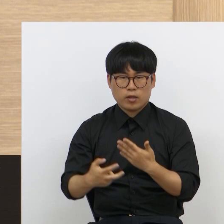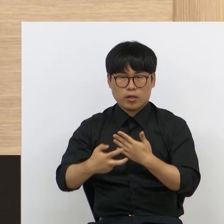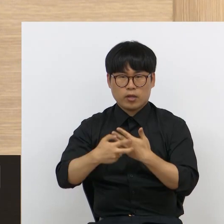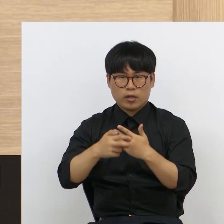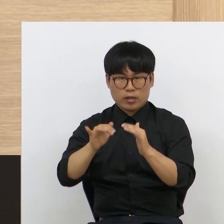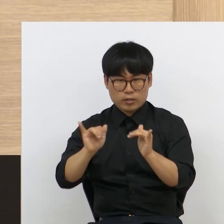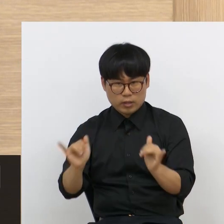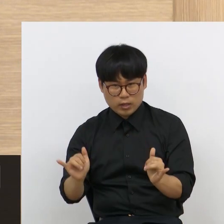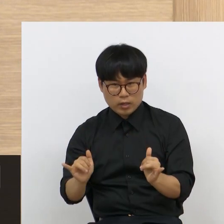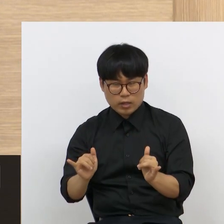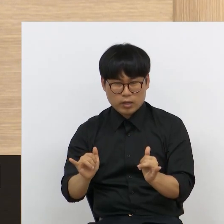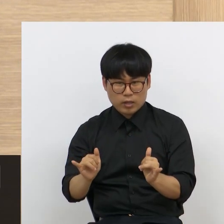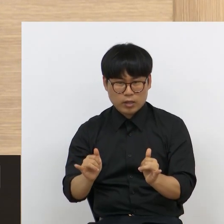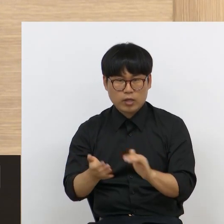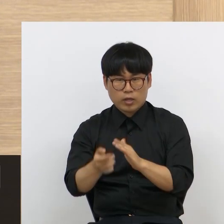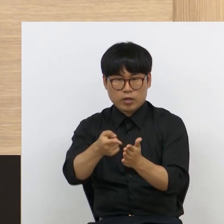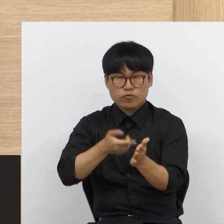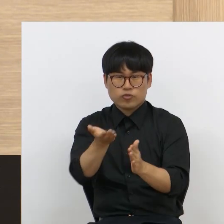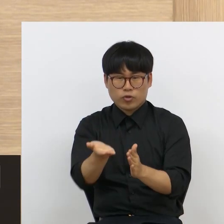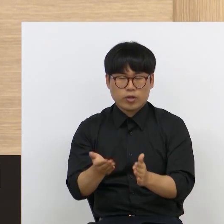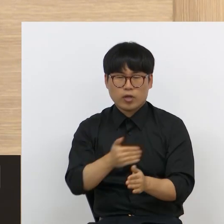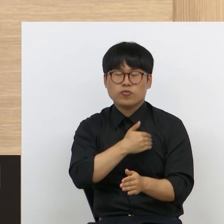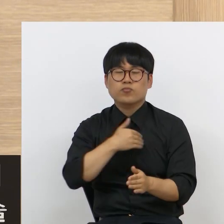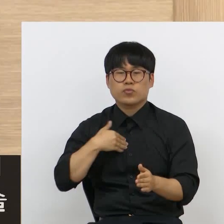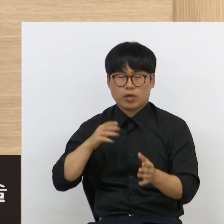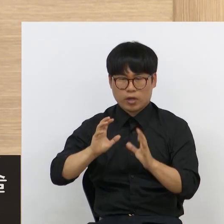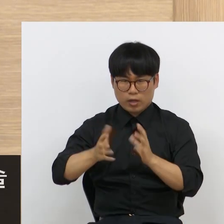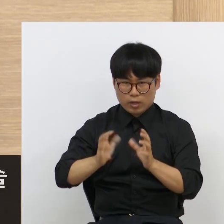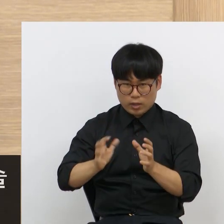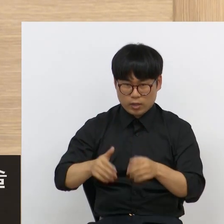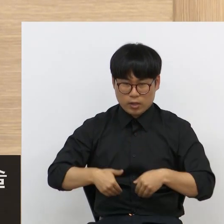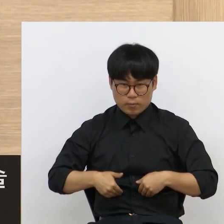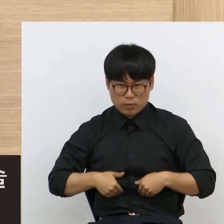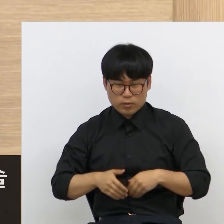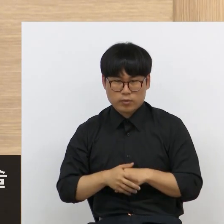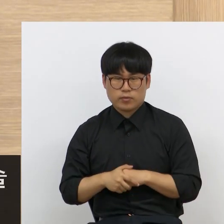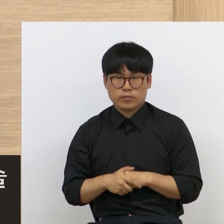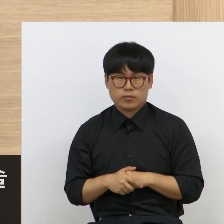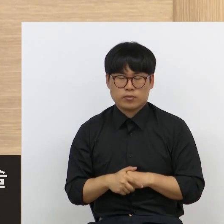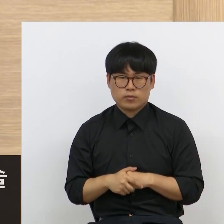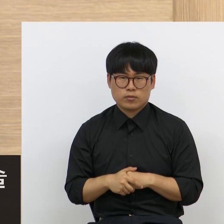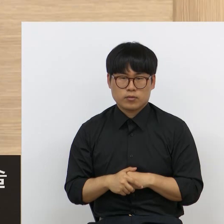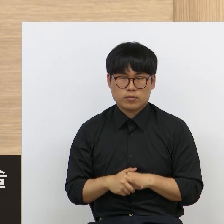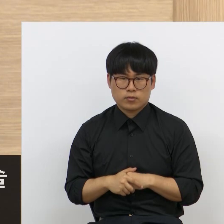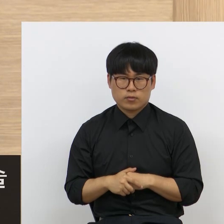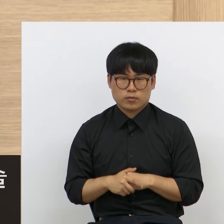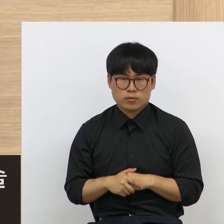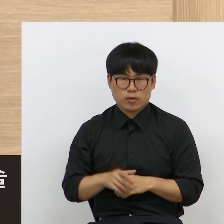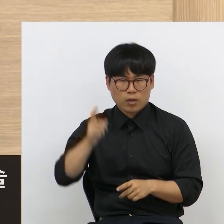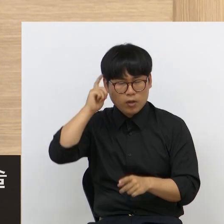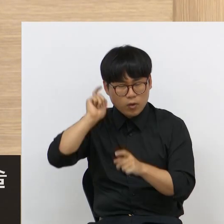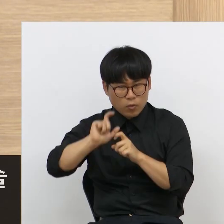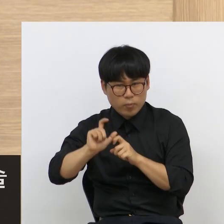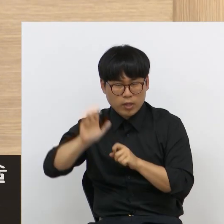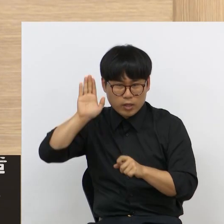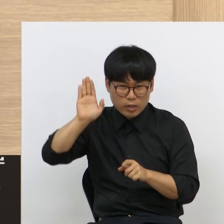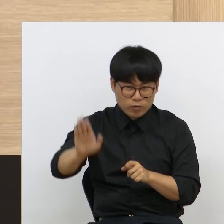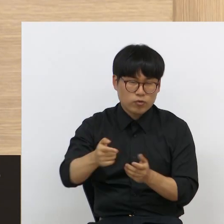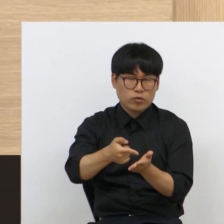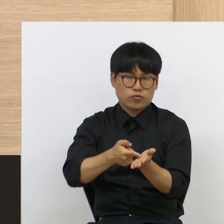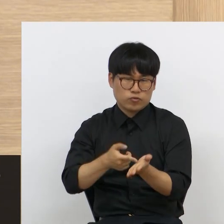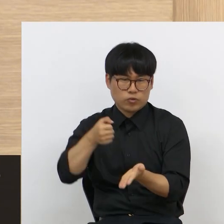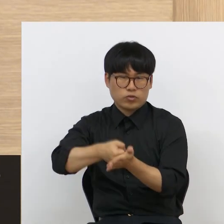의료진하고 충분히 수술 전에 아니면 수술장에서조차도 우리가 충분히 고려한 다음에 수술해야 되는, 선택해야 되는